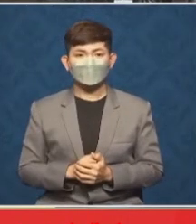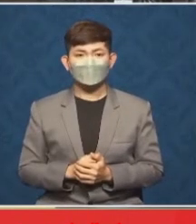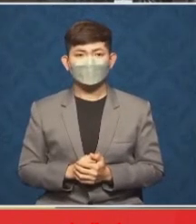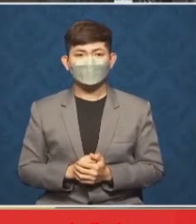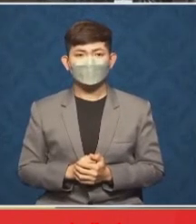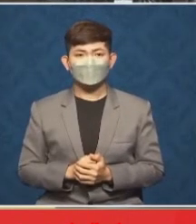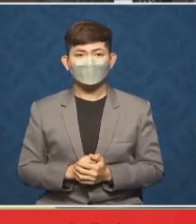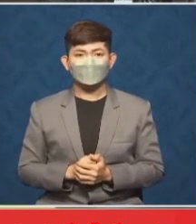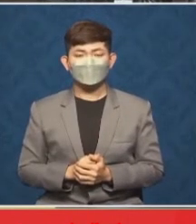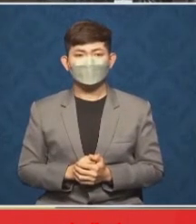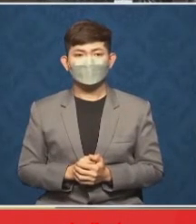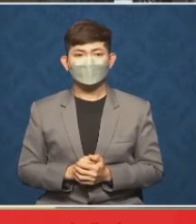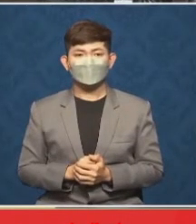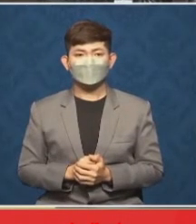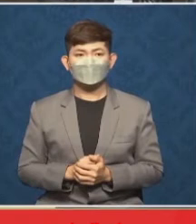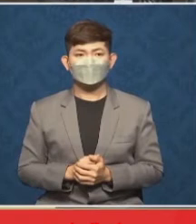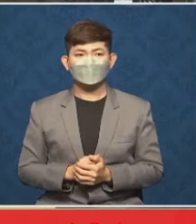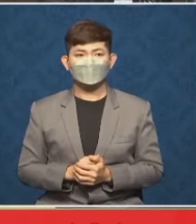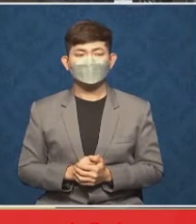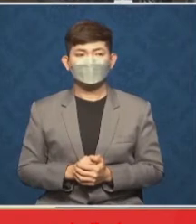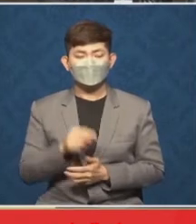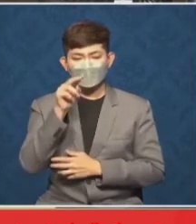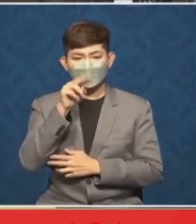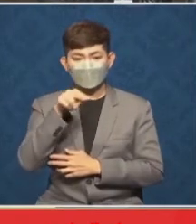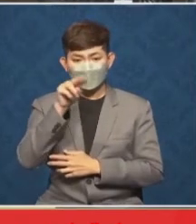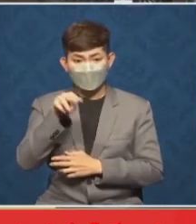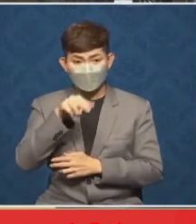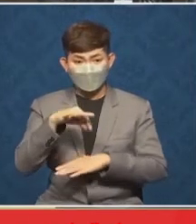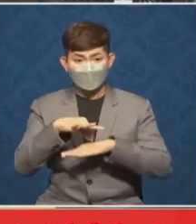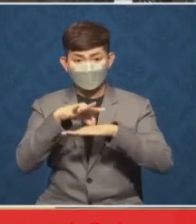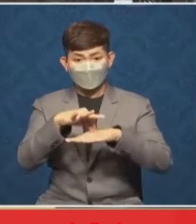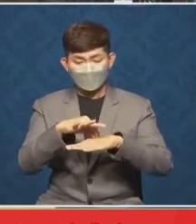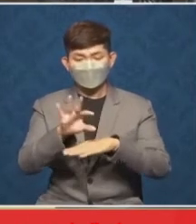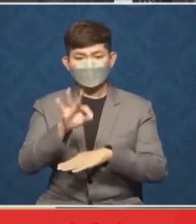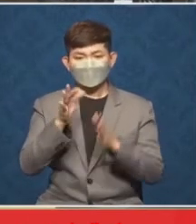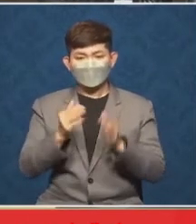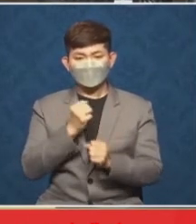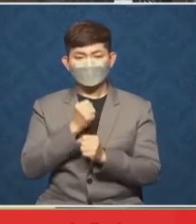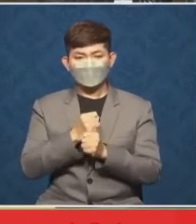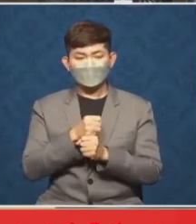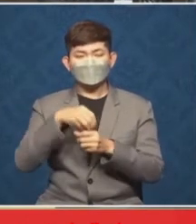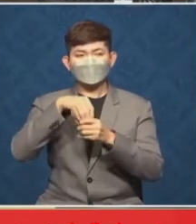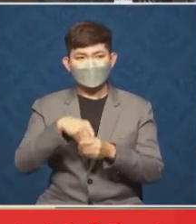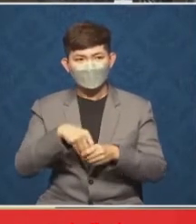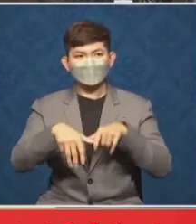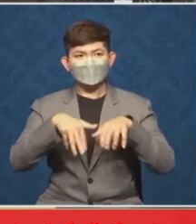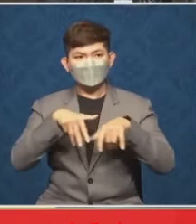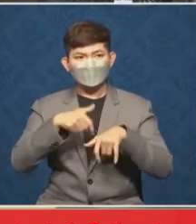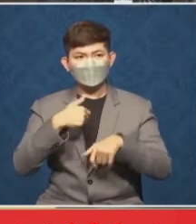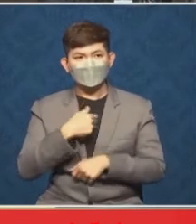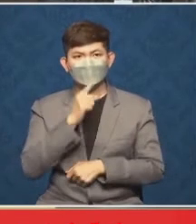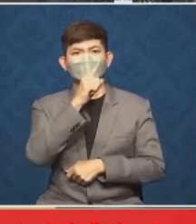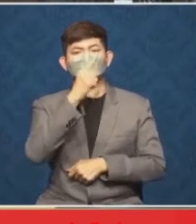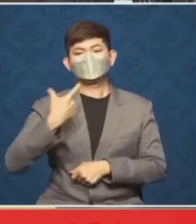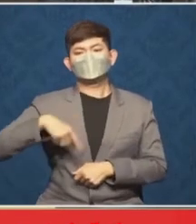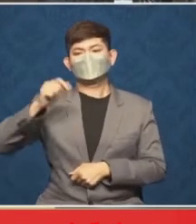อบในการสรรหาและก็สอบคัดเลือกพนักงานท้องถิ่นมันมีการร้องเรียนไปยังศาลป